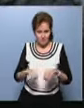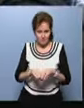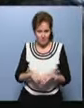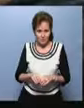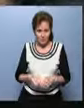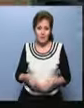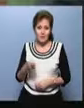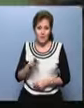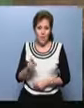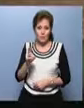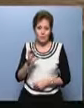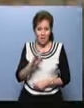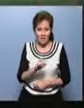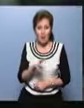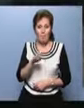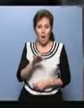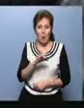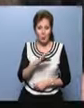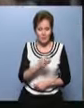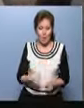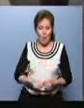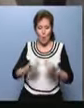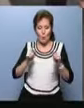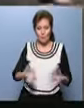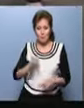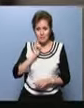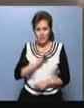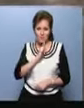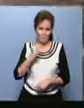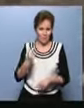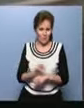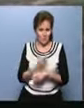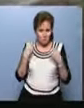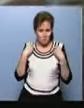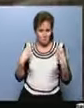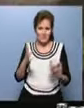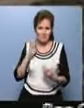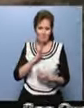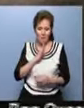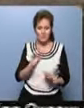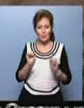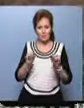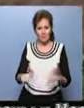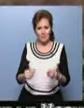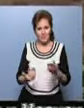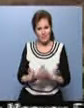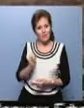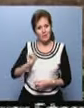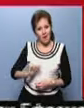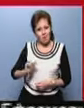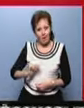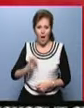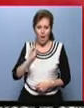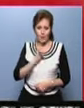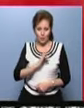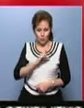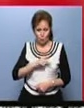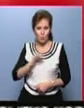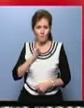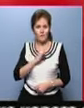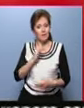Для Оксаны и Маруси Ефремовых открытие нового сада – двойной праздник. Мама устроилась на новую работу, а дочку взяли в ясли.